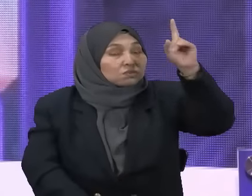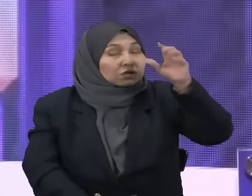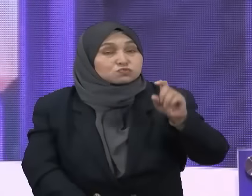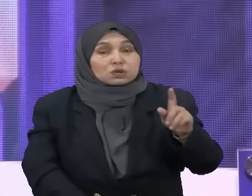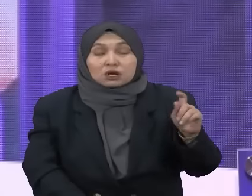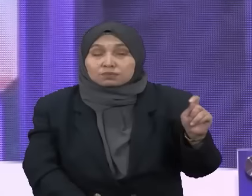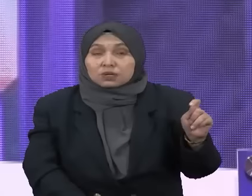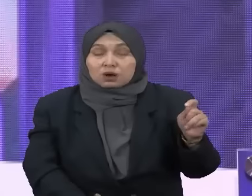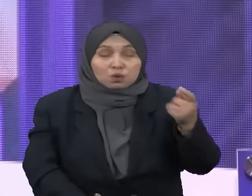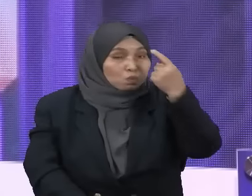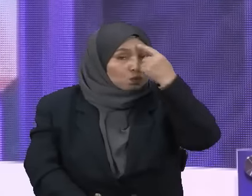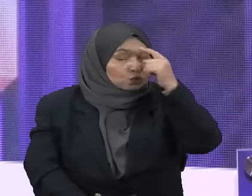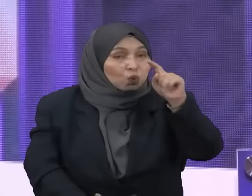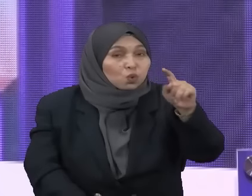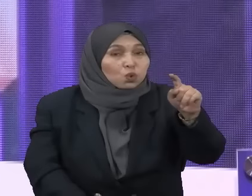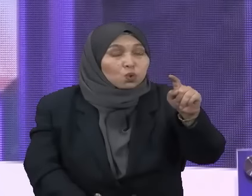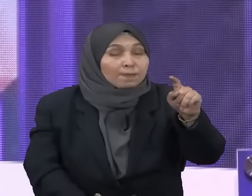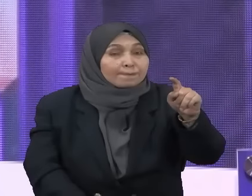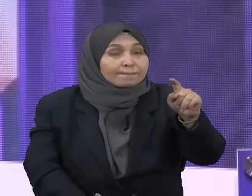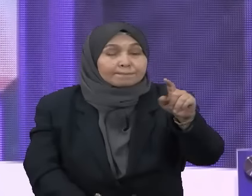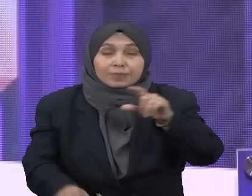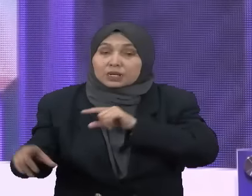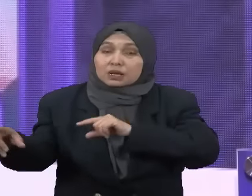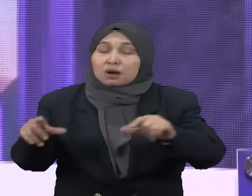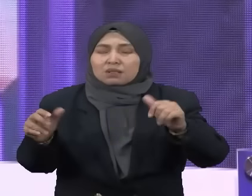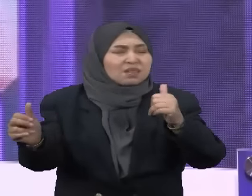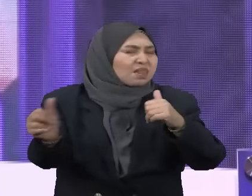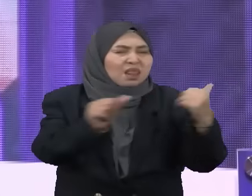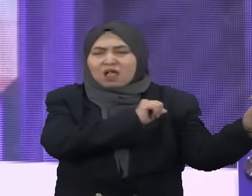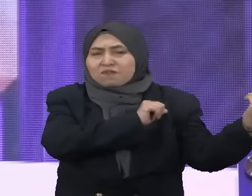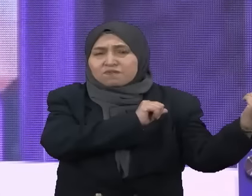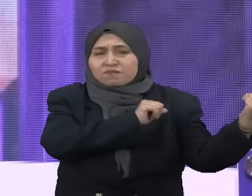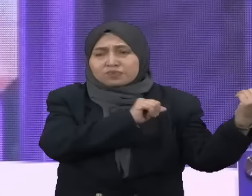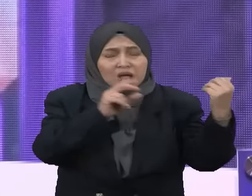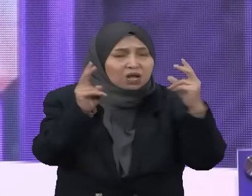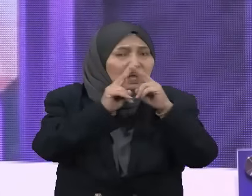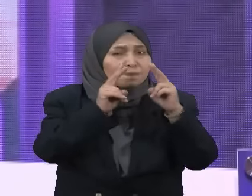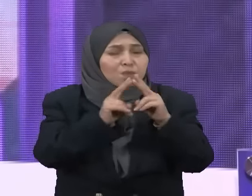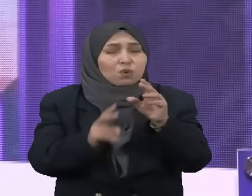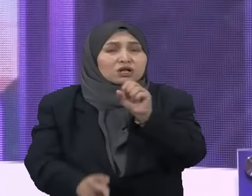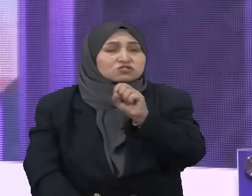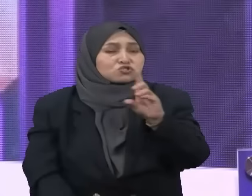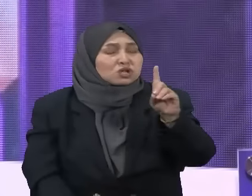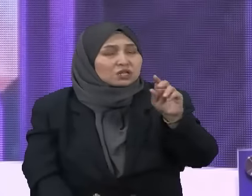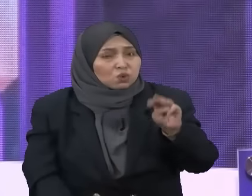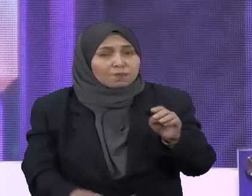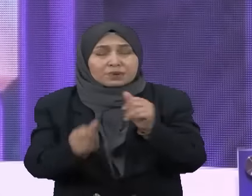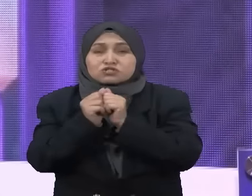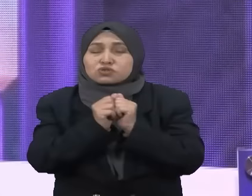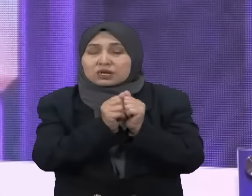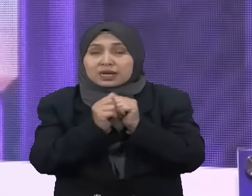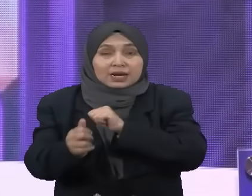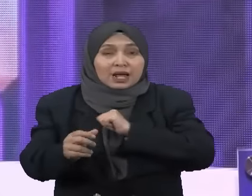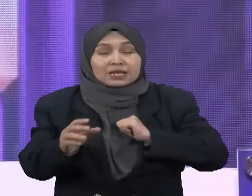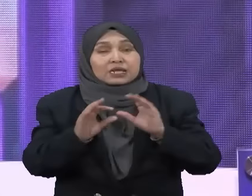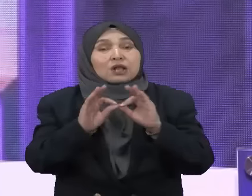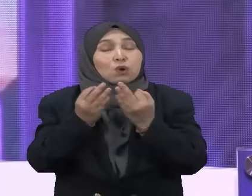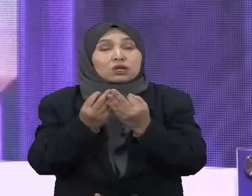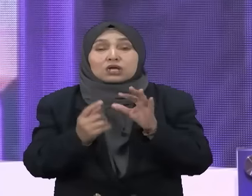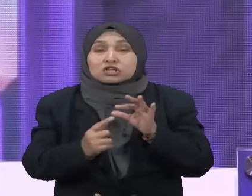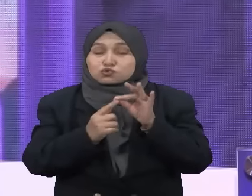taala untuk bergerak meninggalkan kampung Sodom itu bersama dengan ahli keluarganya,